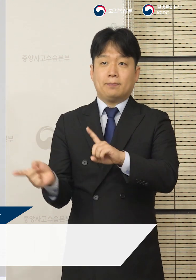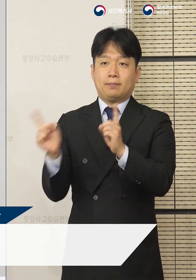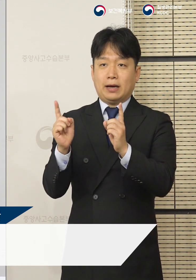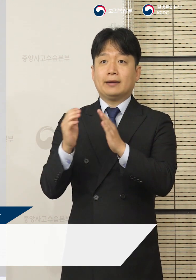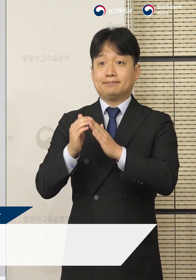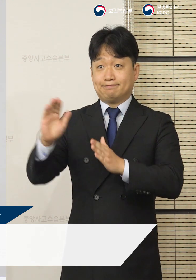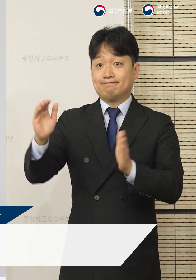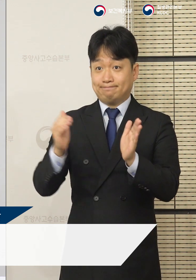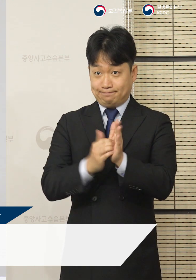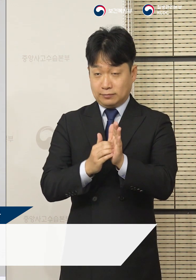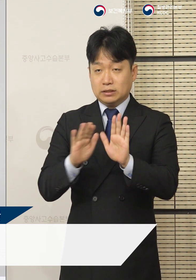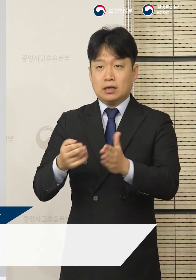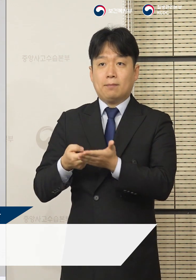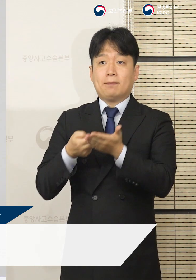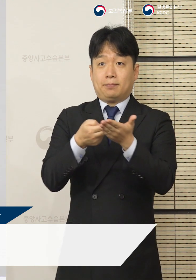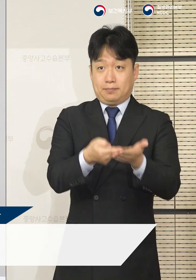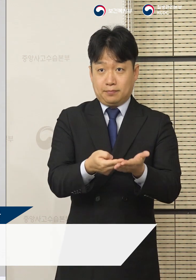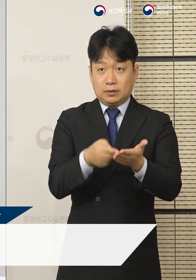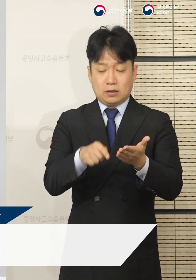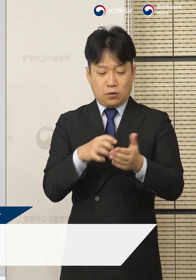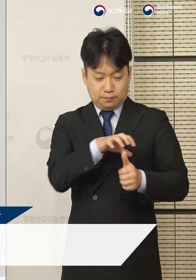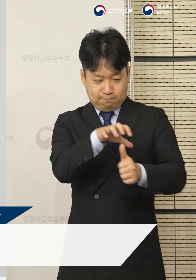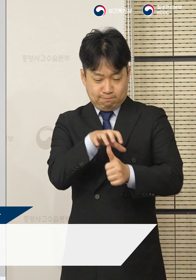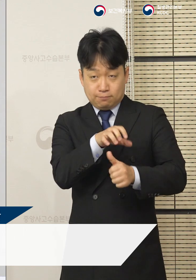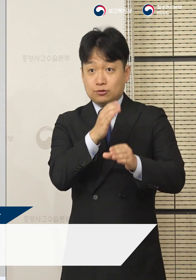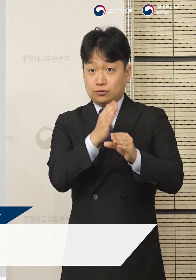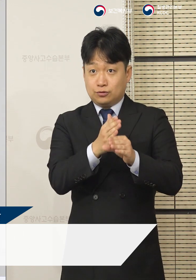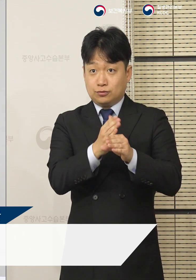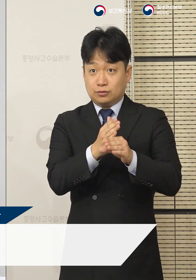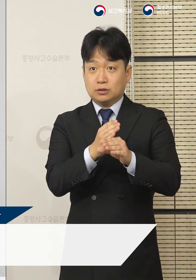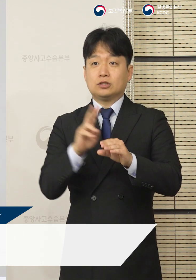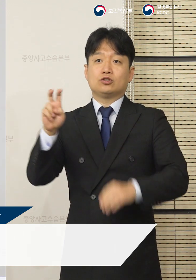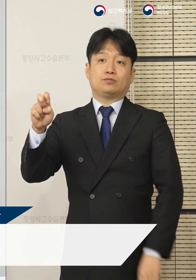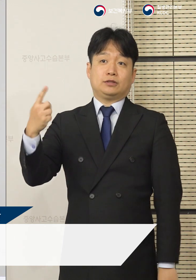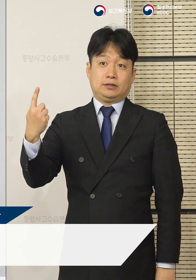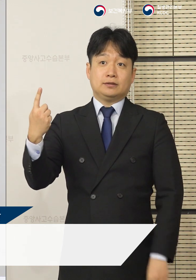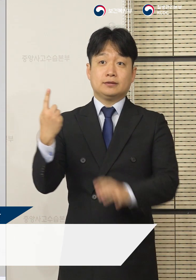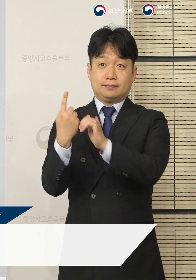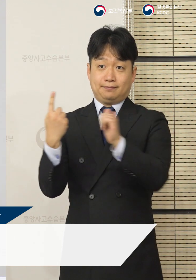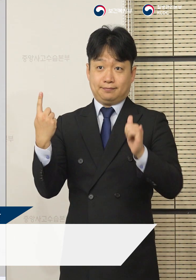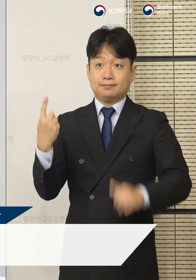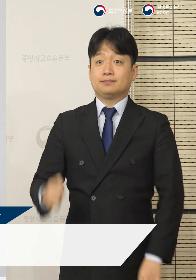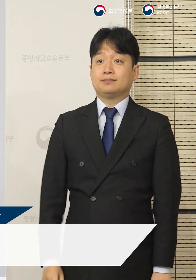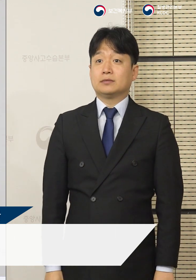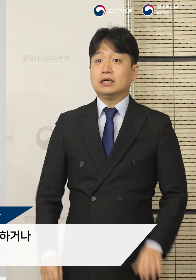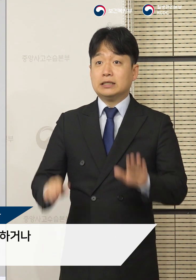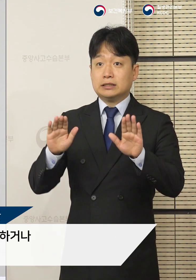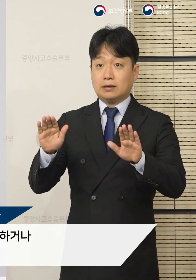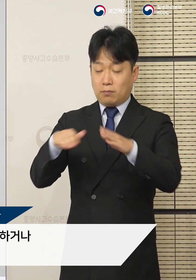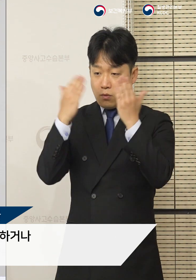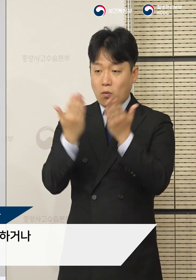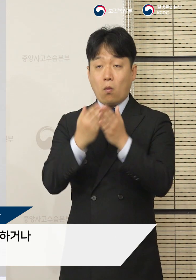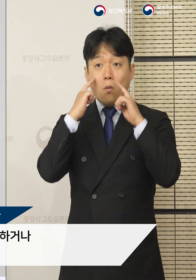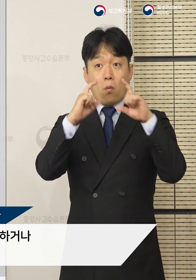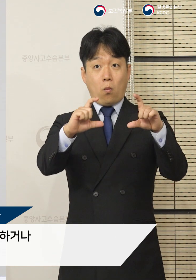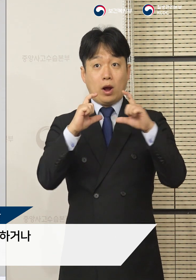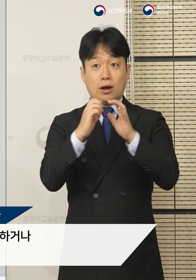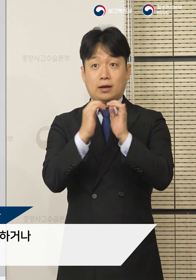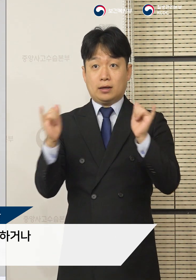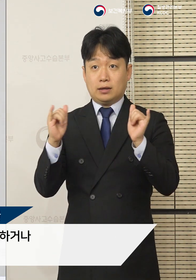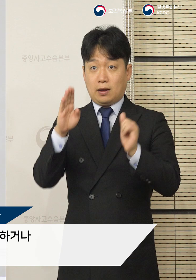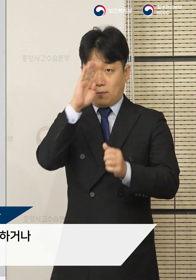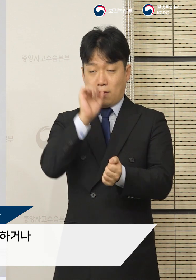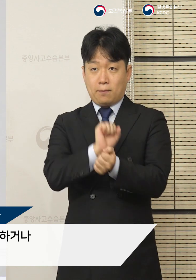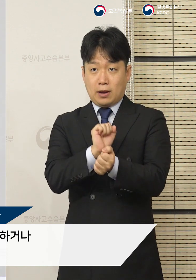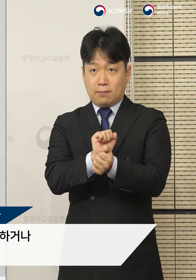완치 퇴원하였고 현재 병원에 입원하여 관리 중인 환자는 21명입니다. 현재까지 모든 확진